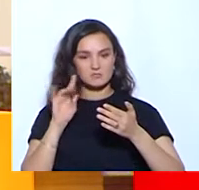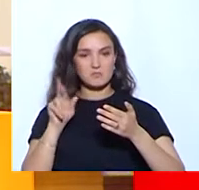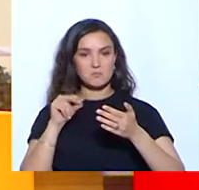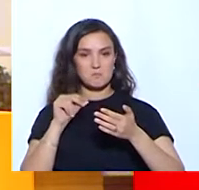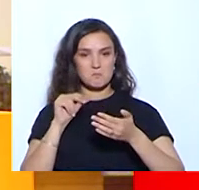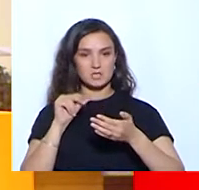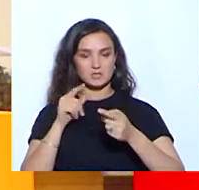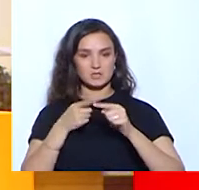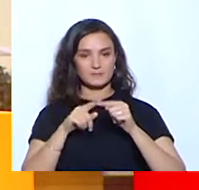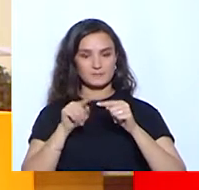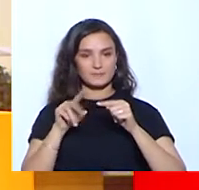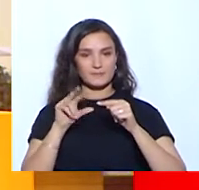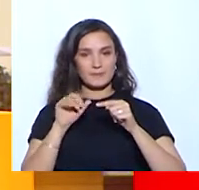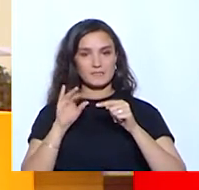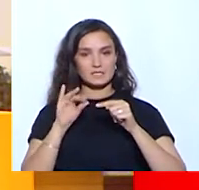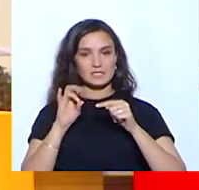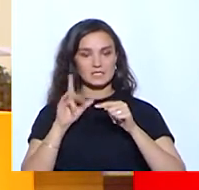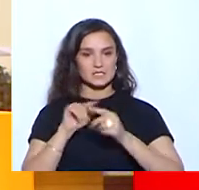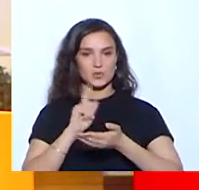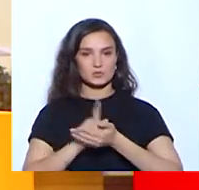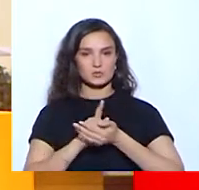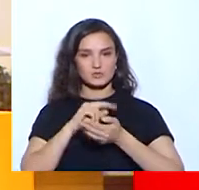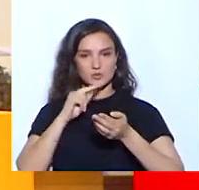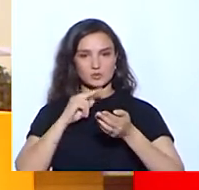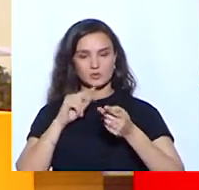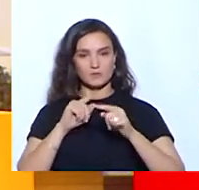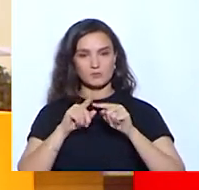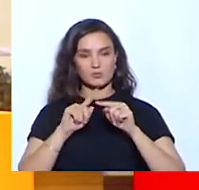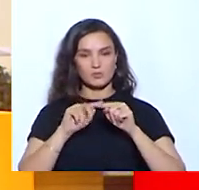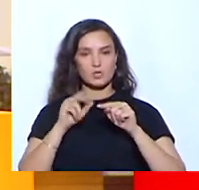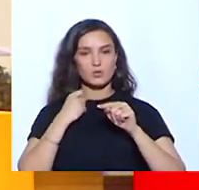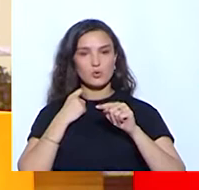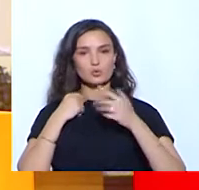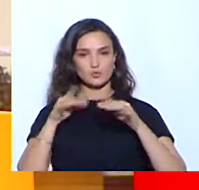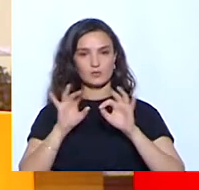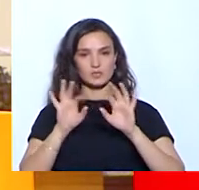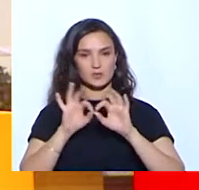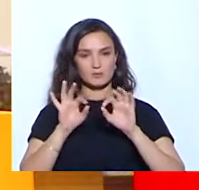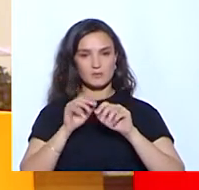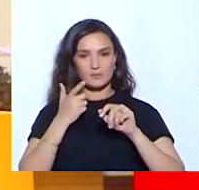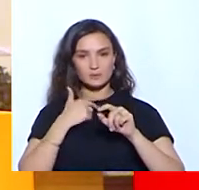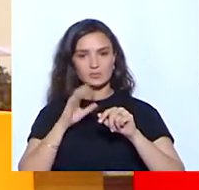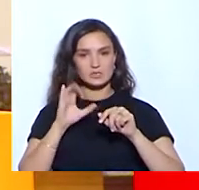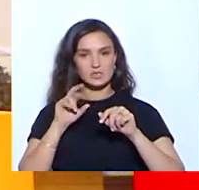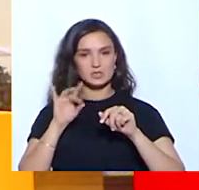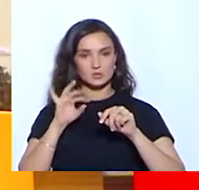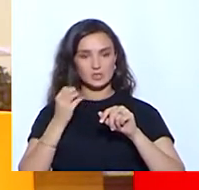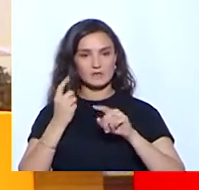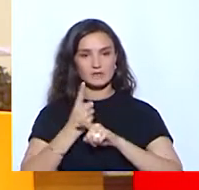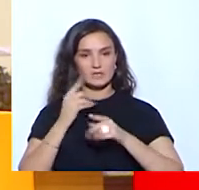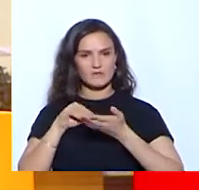მარილი, რომელიც არტერიული ჰიპერტენზიის შემთხვევაში აუცილებლად გასათვალისწინებელი გახლავთ, ალკოჰოლზე უკვე ისაუბრა ბატონმა სანდრომ და კიდევ